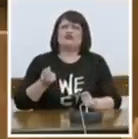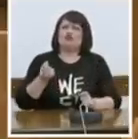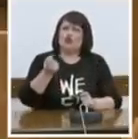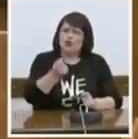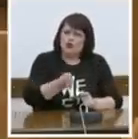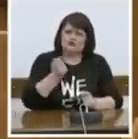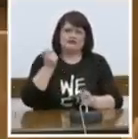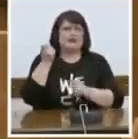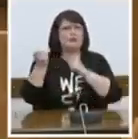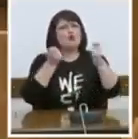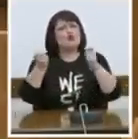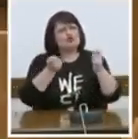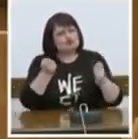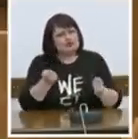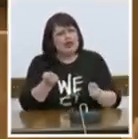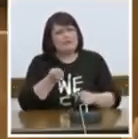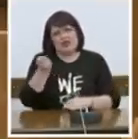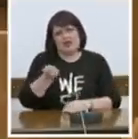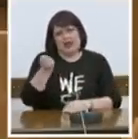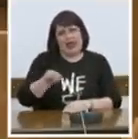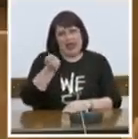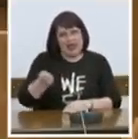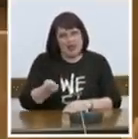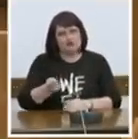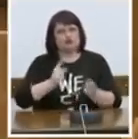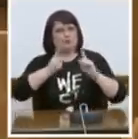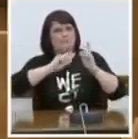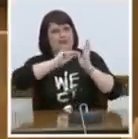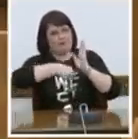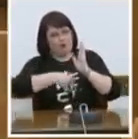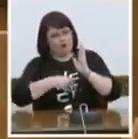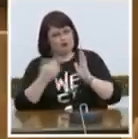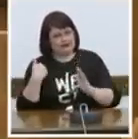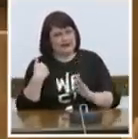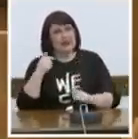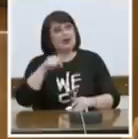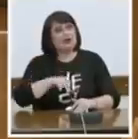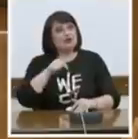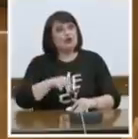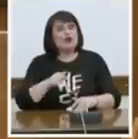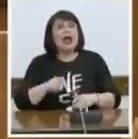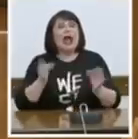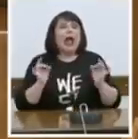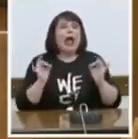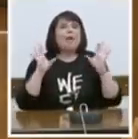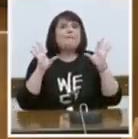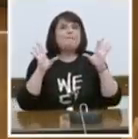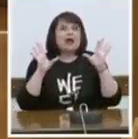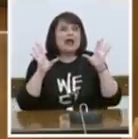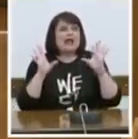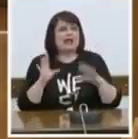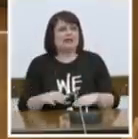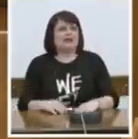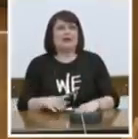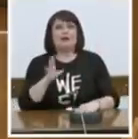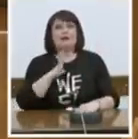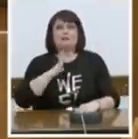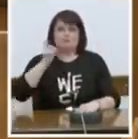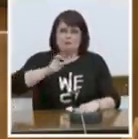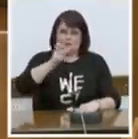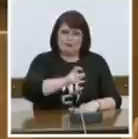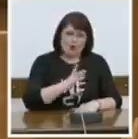οφειλής, το χρέος των πρώτων μνημονίων, σας καλούμε να απαλλάξετε τους πολίτες αυτής της χώρας